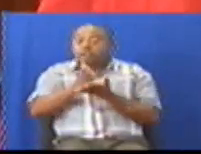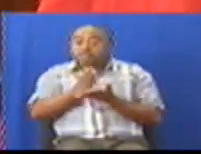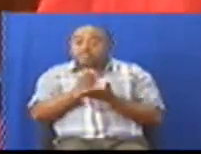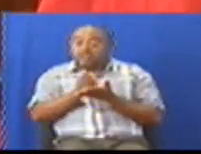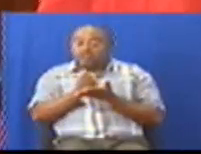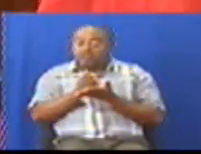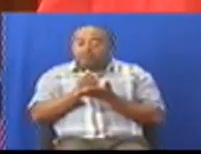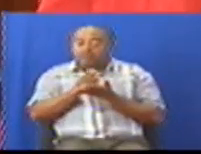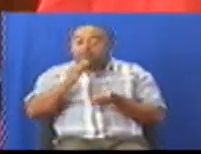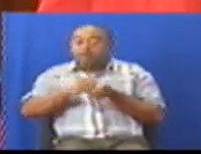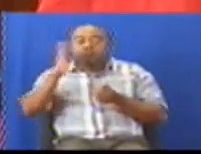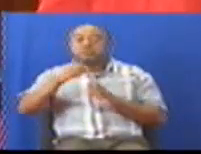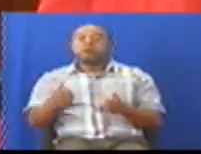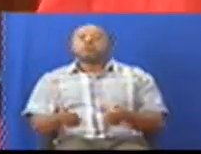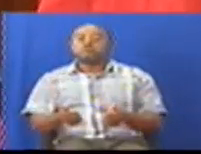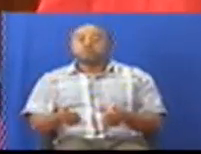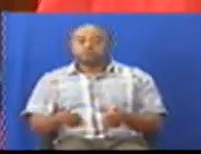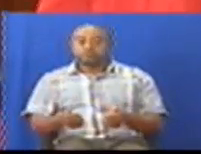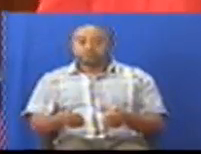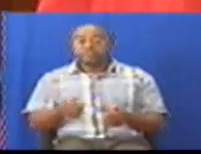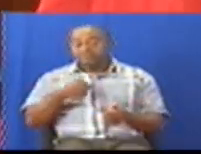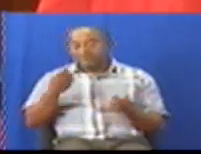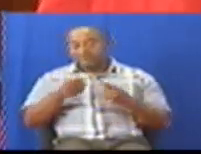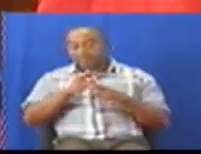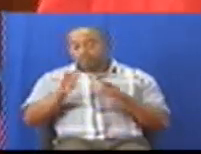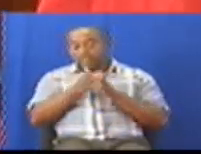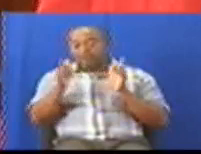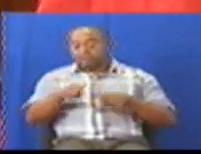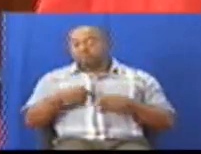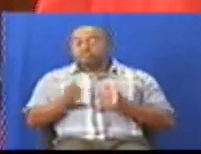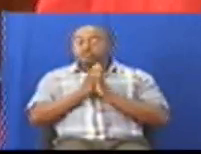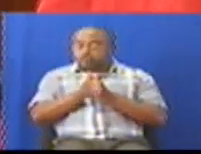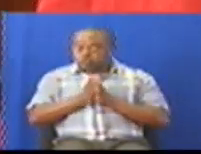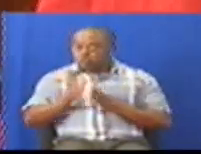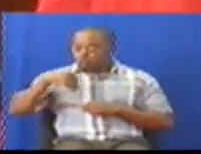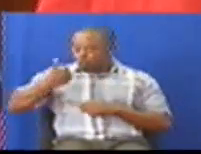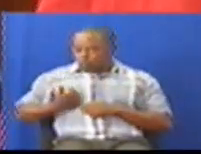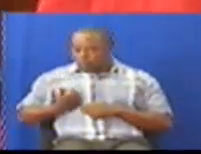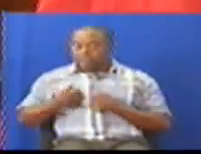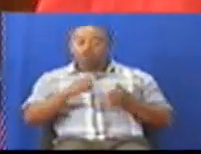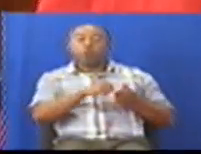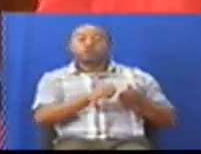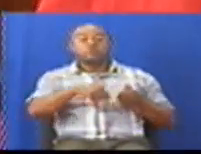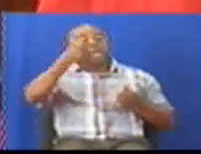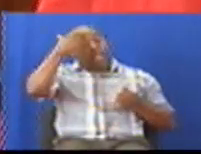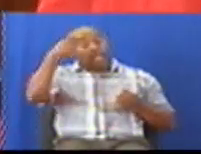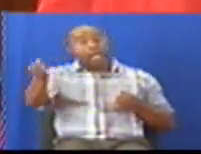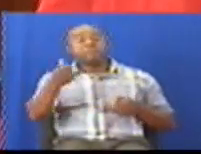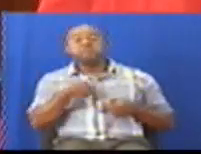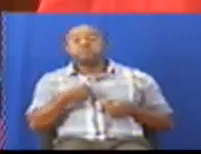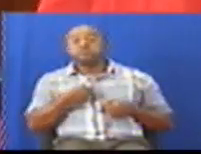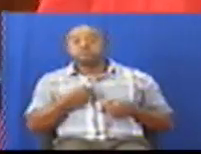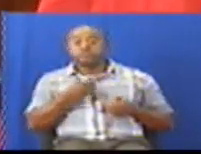tuje kukamilisha kwa umoja wetu. Na nichukue nafasi hii kuwashukuru kina mama wa mkoa wa Njombe kwa kuniamini, na kwa